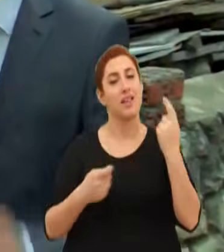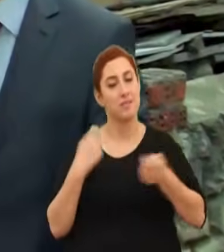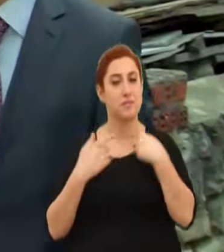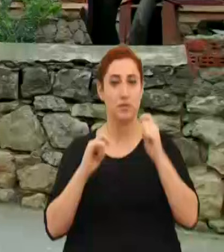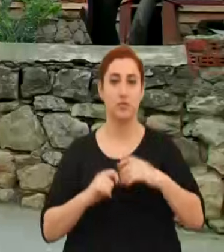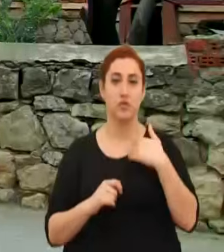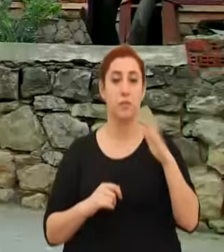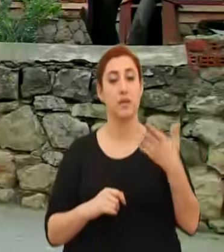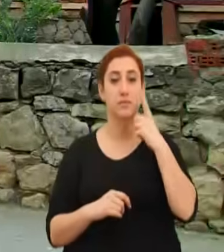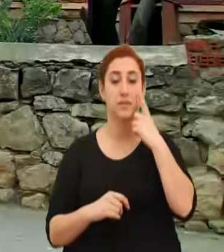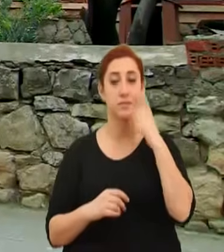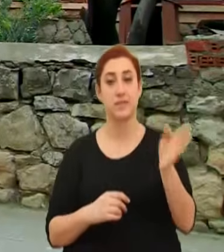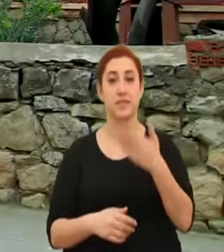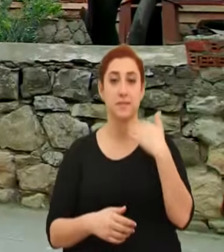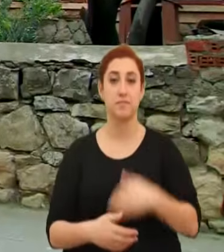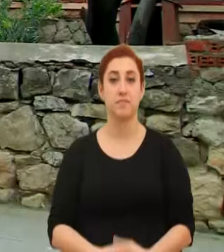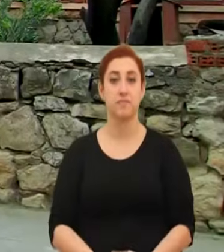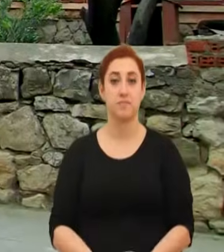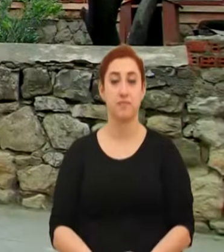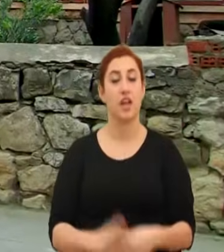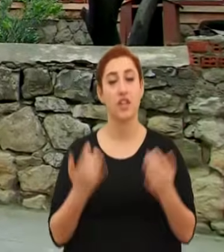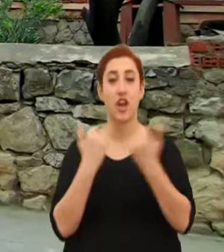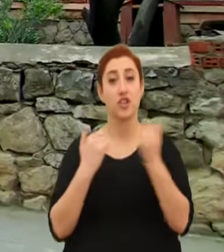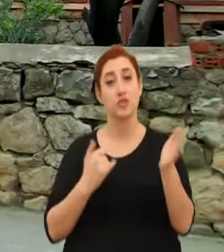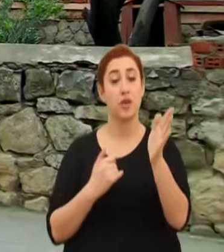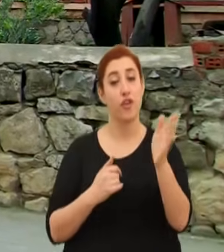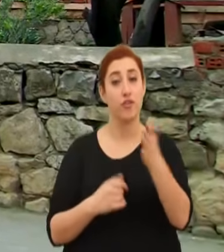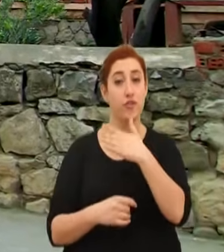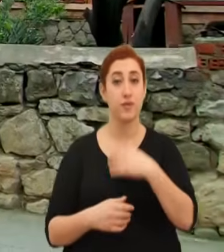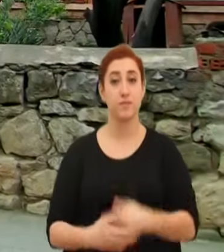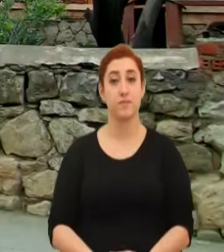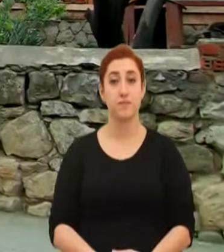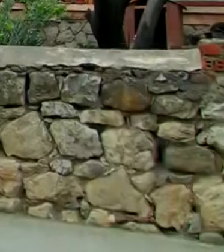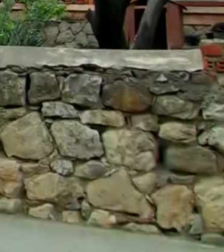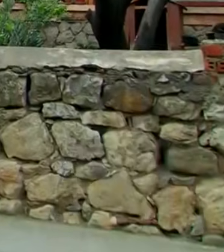Elimden geleni yapacağım. Hadi bakalım, hadi gidelim. Hadi, hadi. Hadi kardeşim, hadi, hadi.